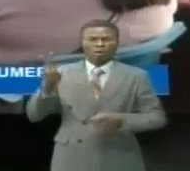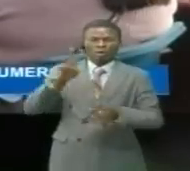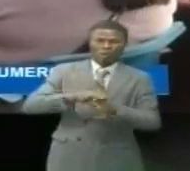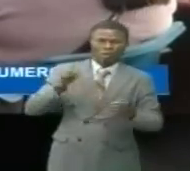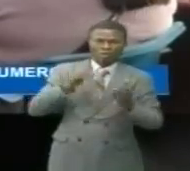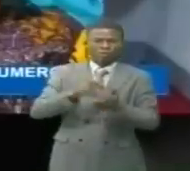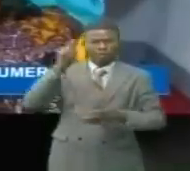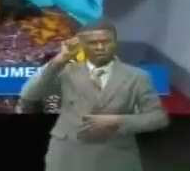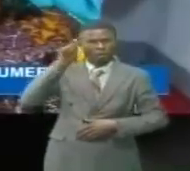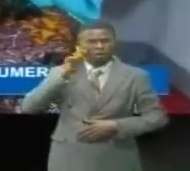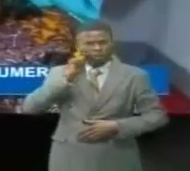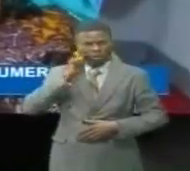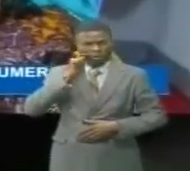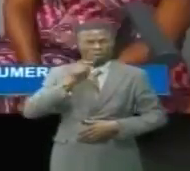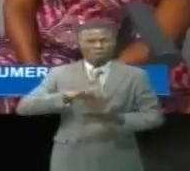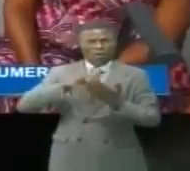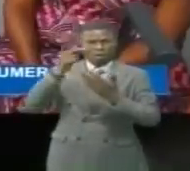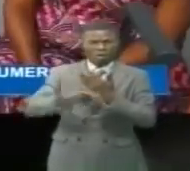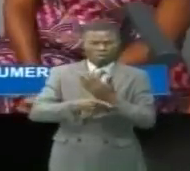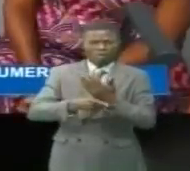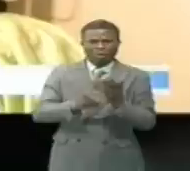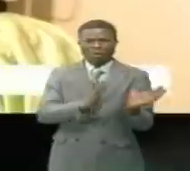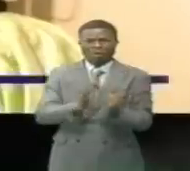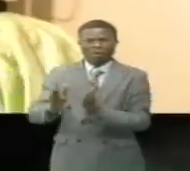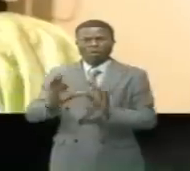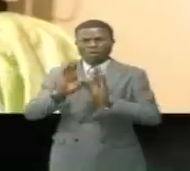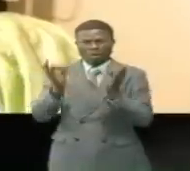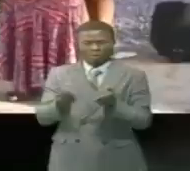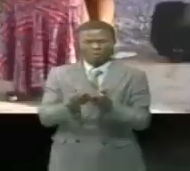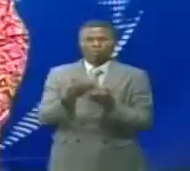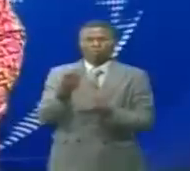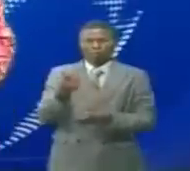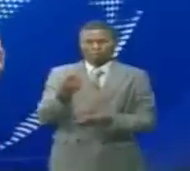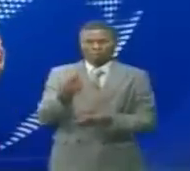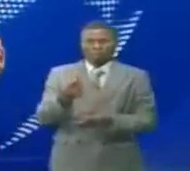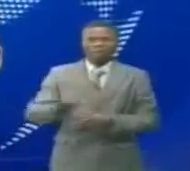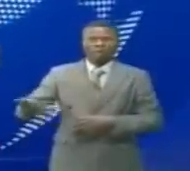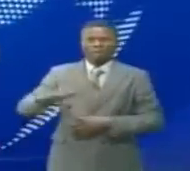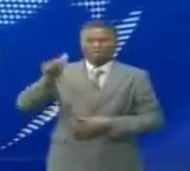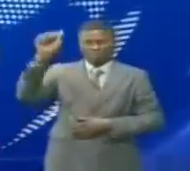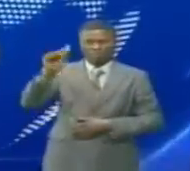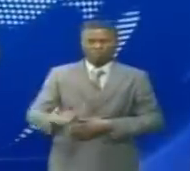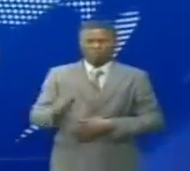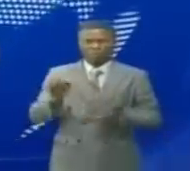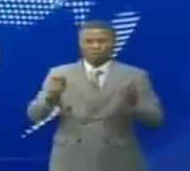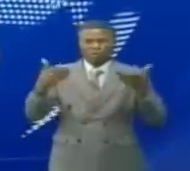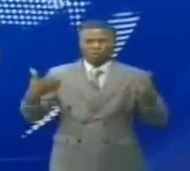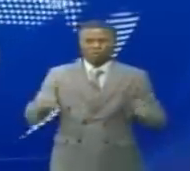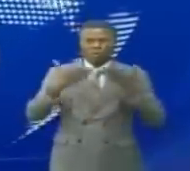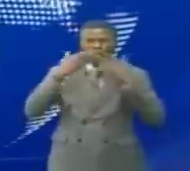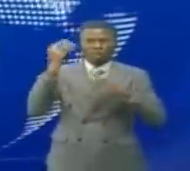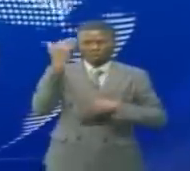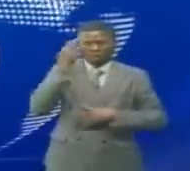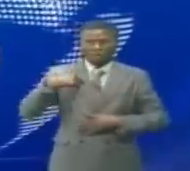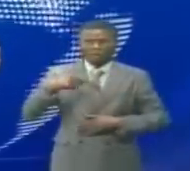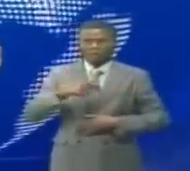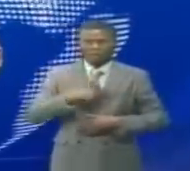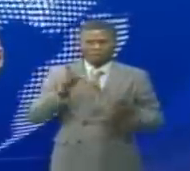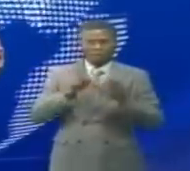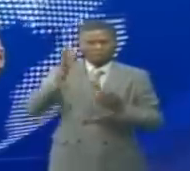basées sur le genre et la planification familiale avec le financement des Pays-Bas. Merci de nous avoir suivis et